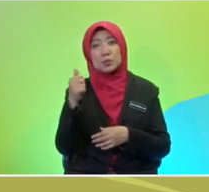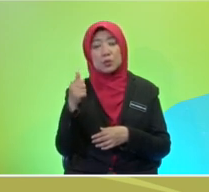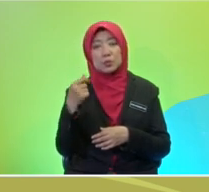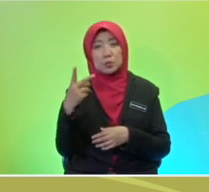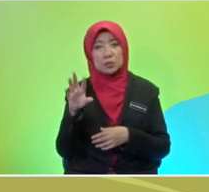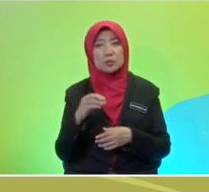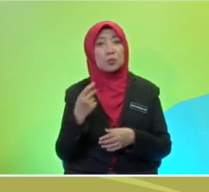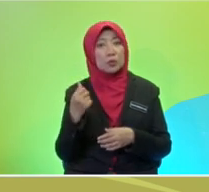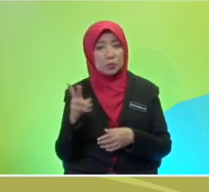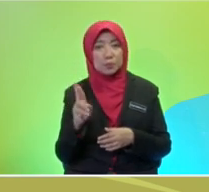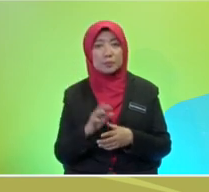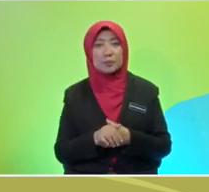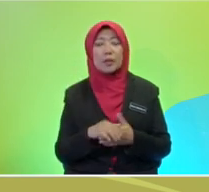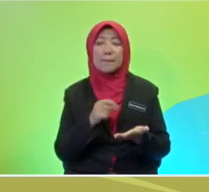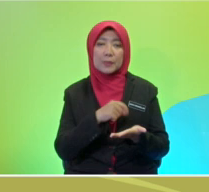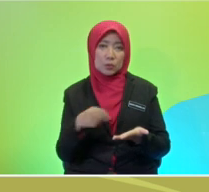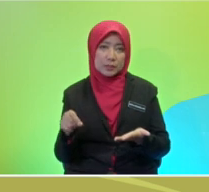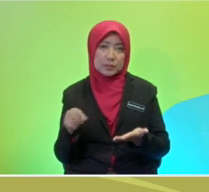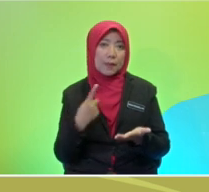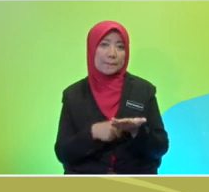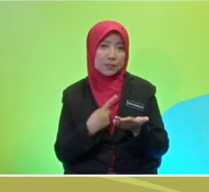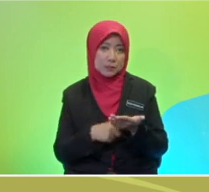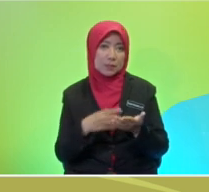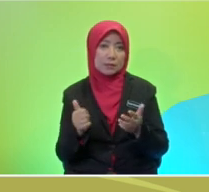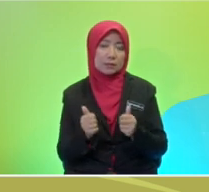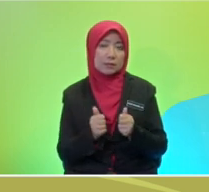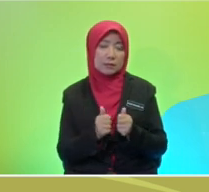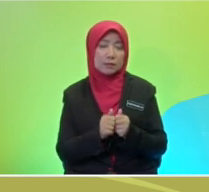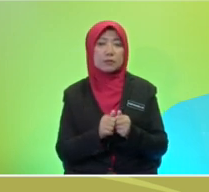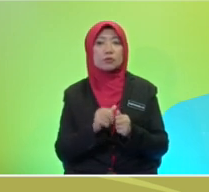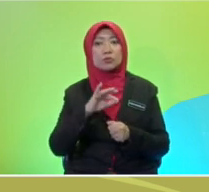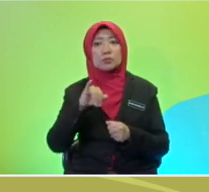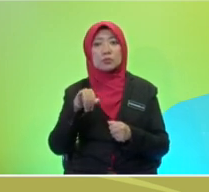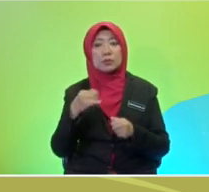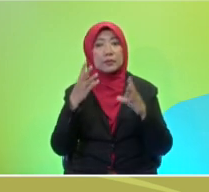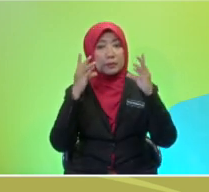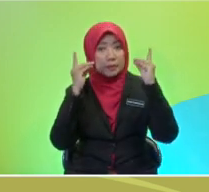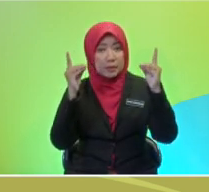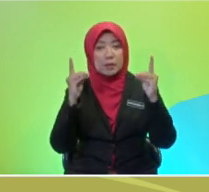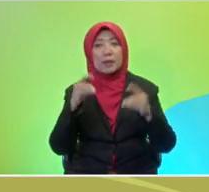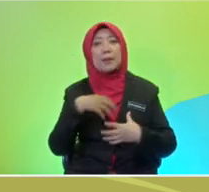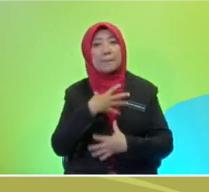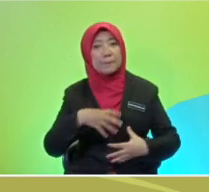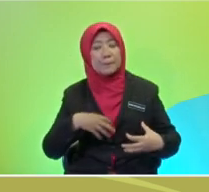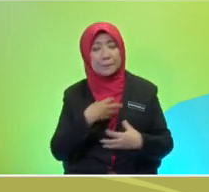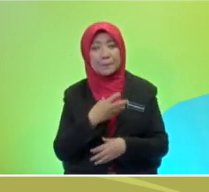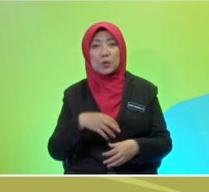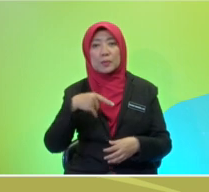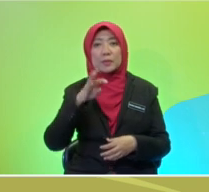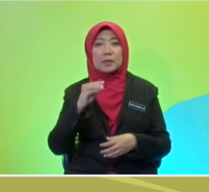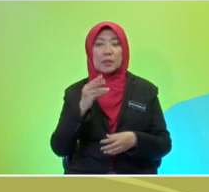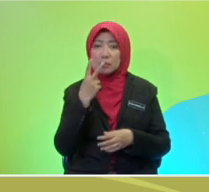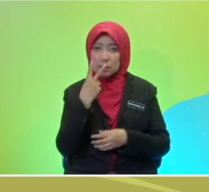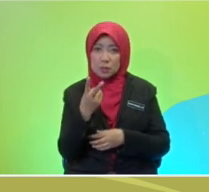pembelajaran latihan bertulis perbincangan dan juga Didik hibur dan sepanjang itu kita mulai menggunakan kaidah PB ini adalah